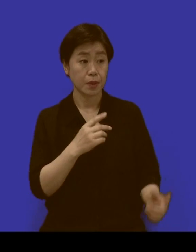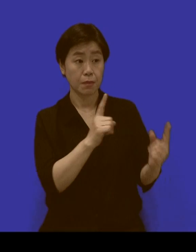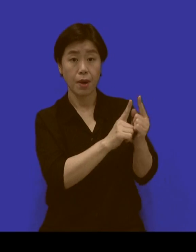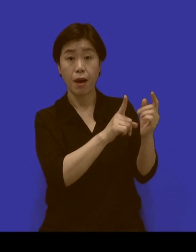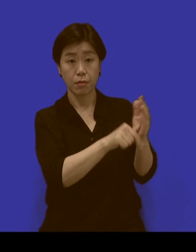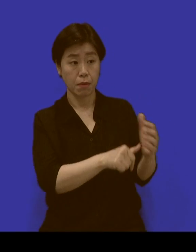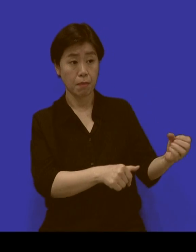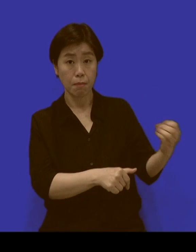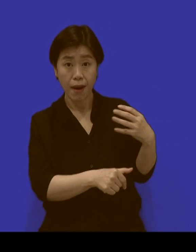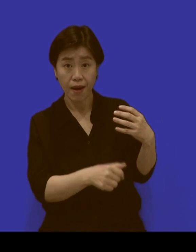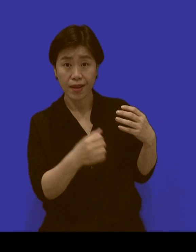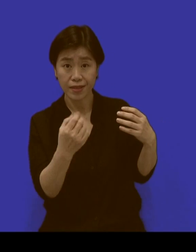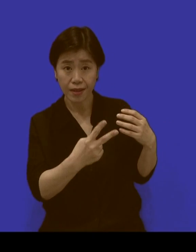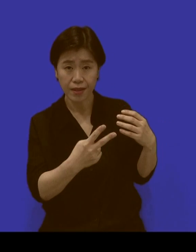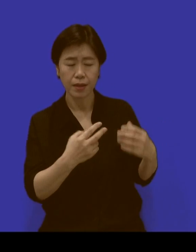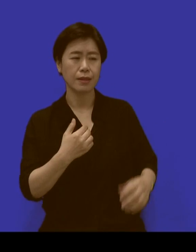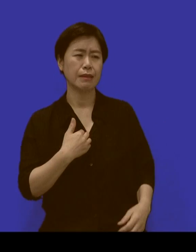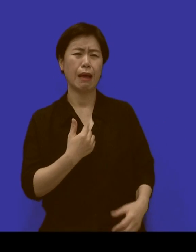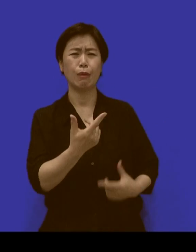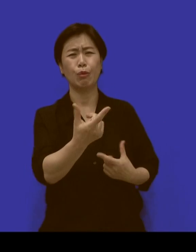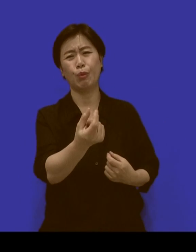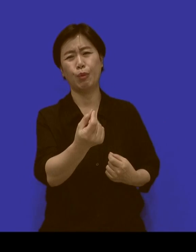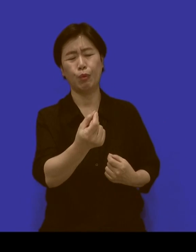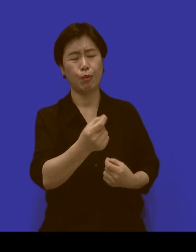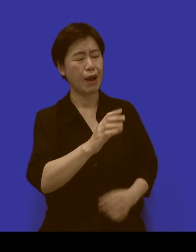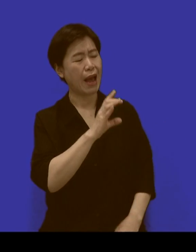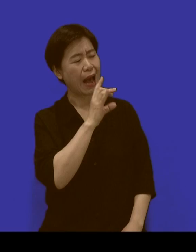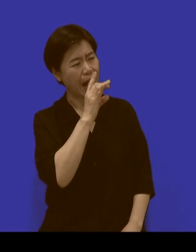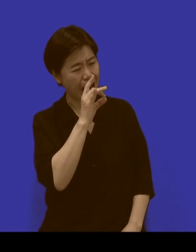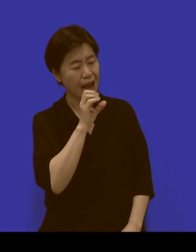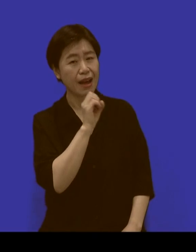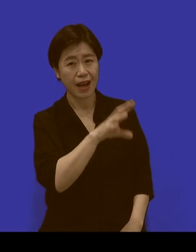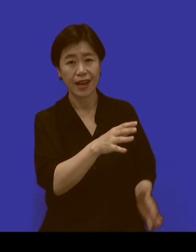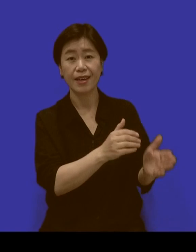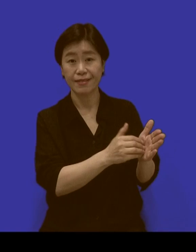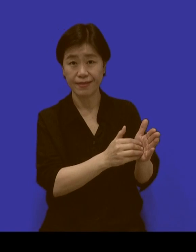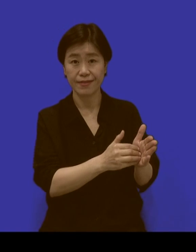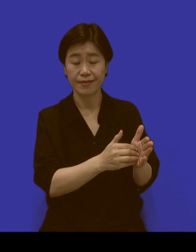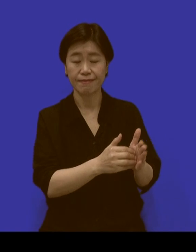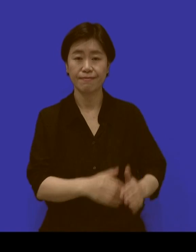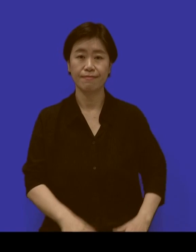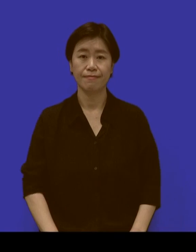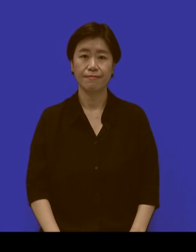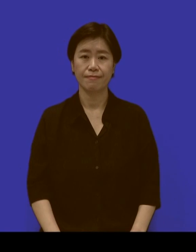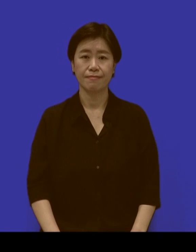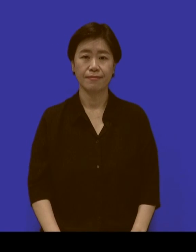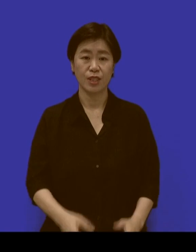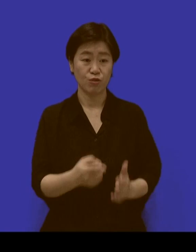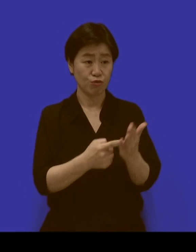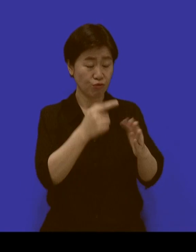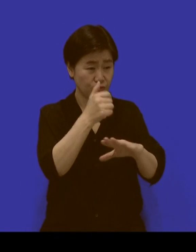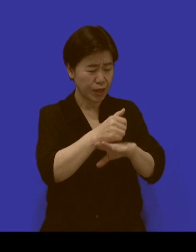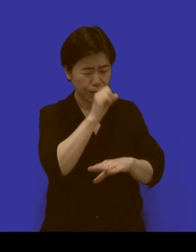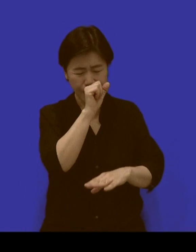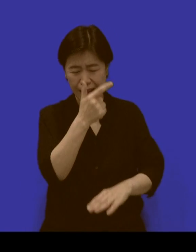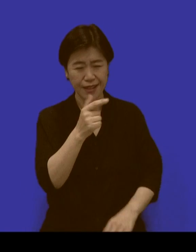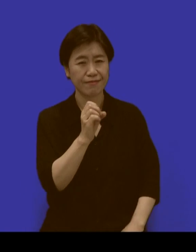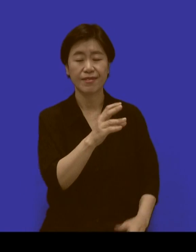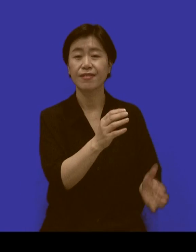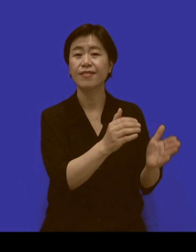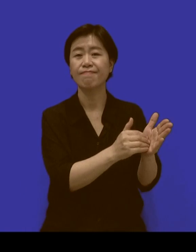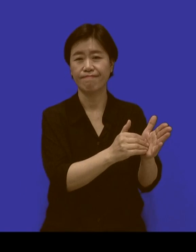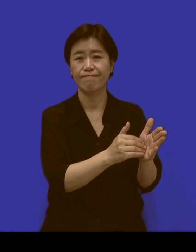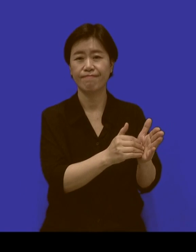후에는 면역 억제제를 평생 먹어야 되기 때문에 예. 암 발생률, 재발률이 또 그렇겠죠. 높거든요. 예. 그래서 저도